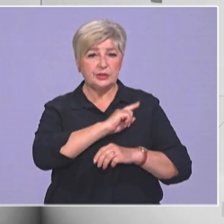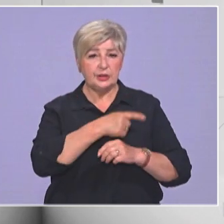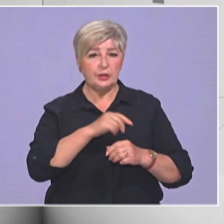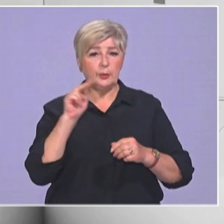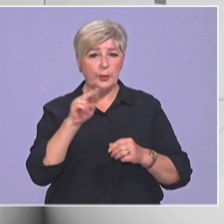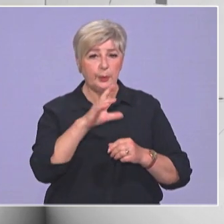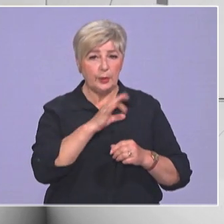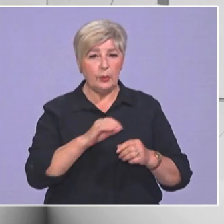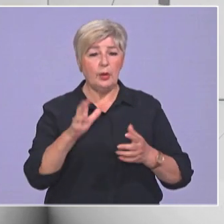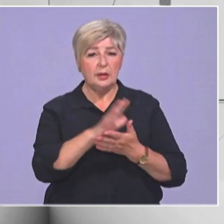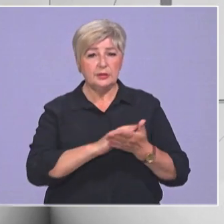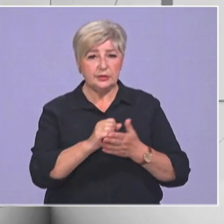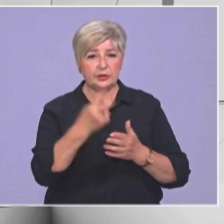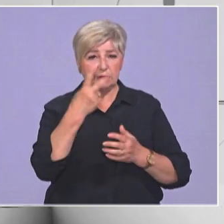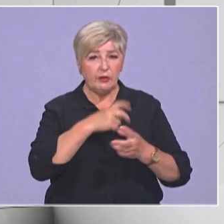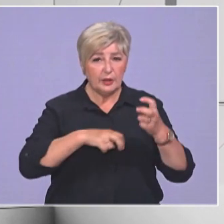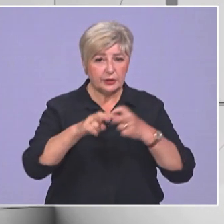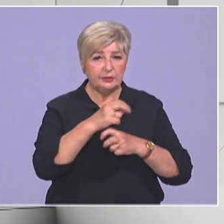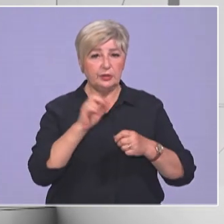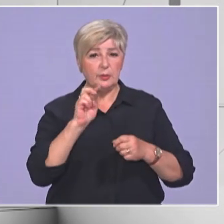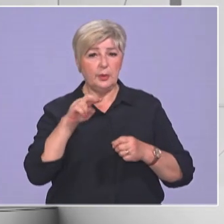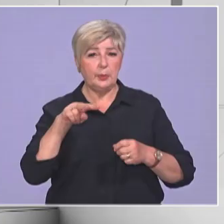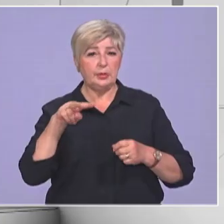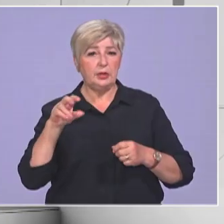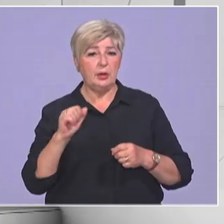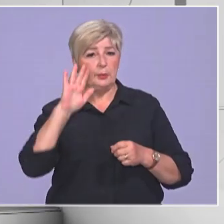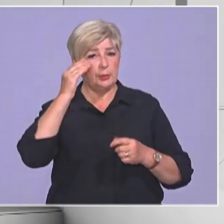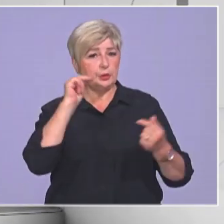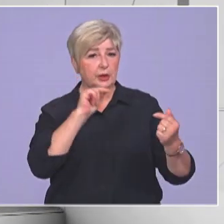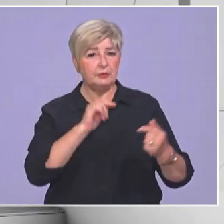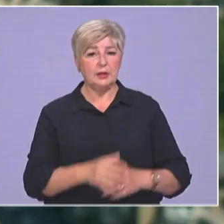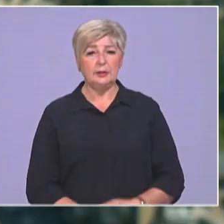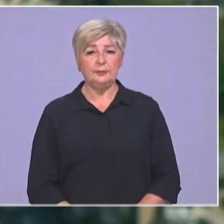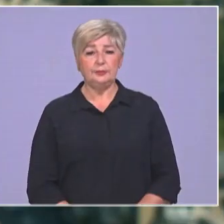2 розвідувальних безпілотних літальних апарати противника.